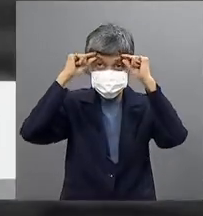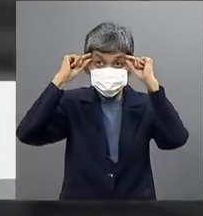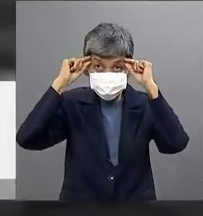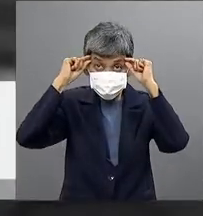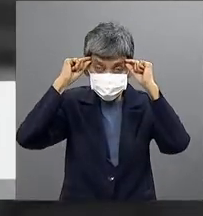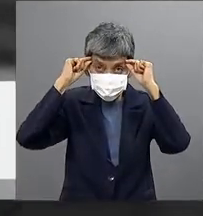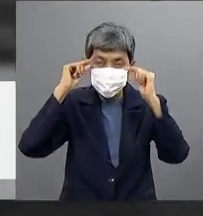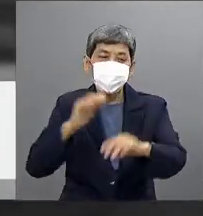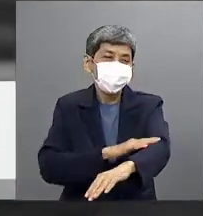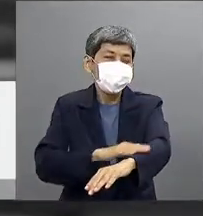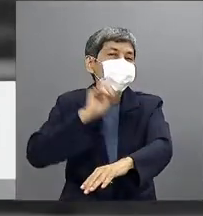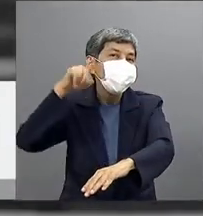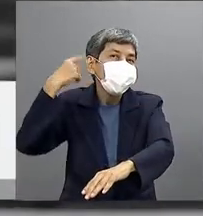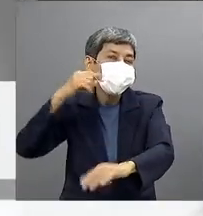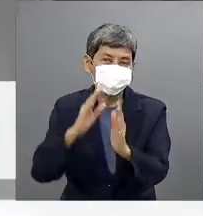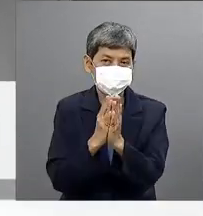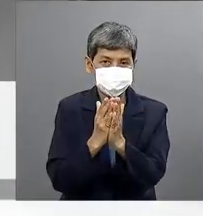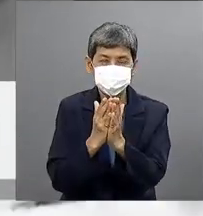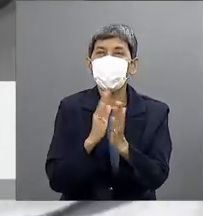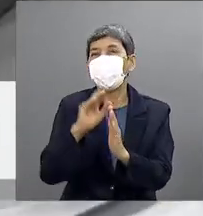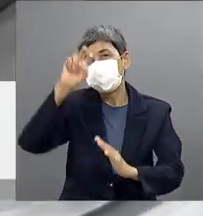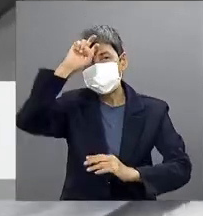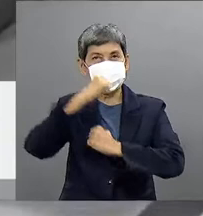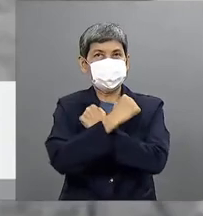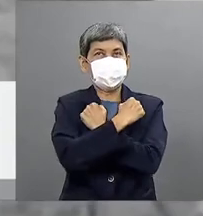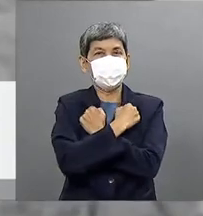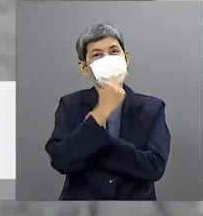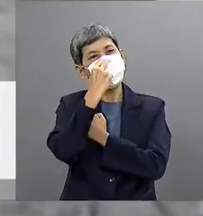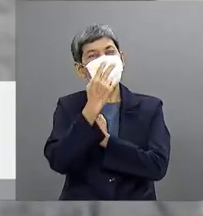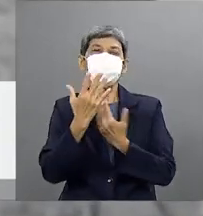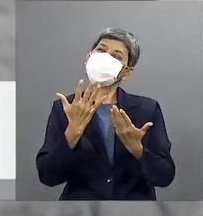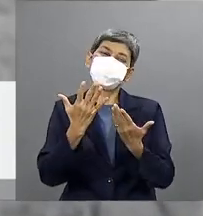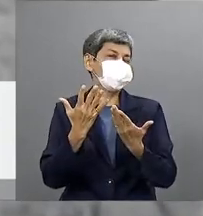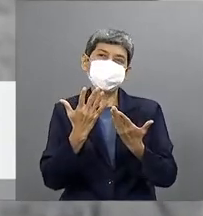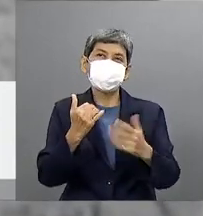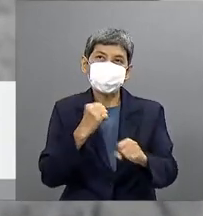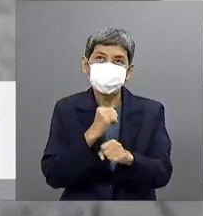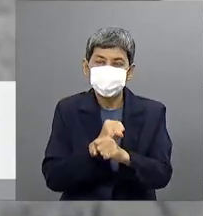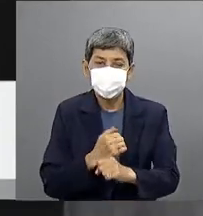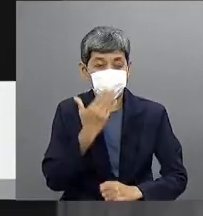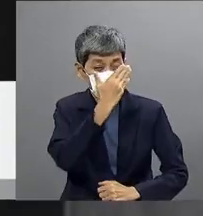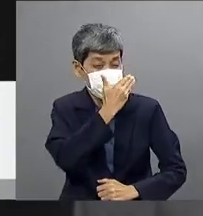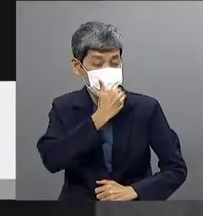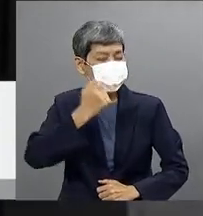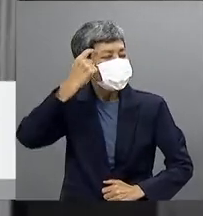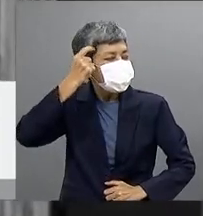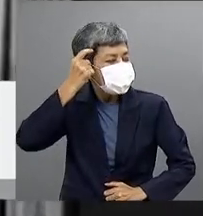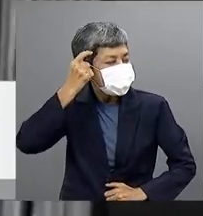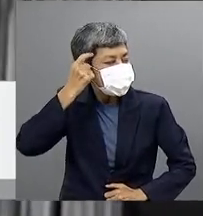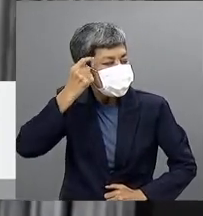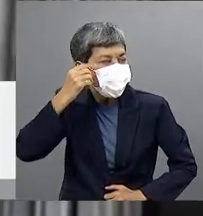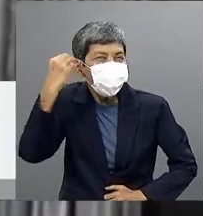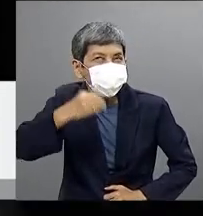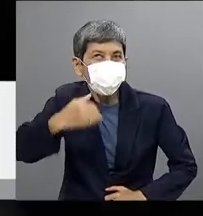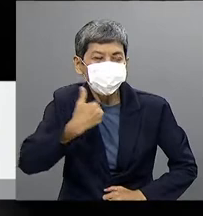พันธุ์ในนิตยสารแฟชั่นของอียิปต์ถ้าเป็นเรื่องที่เป็นไปไม่ได้ขอภาพความงามในอุดมคติที่เห็นจนชินตาคือ